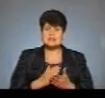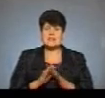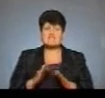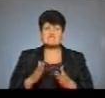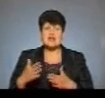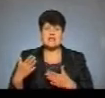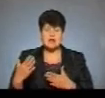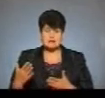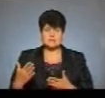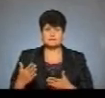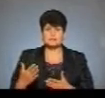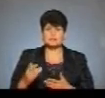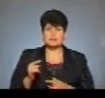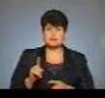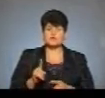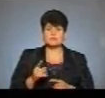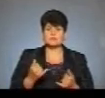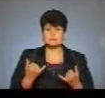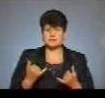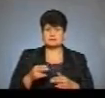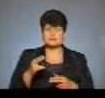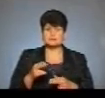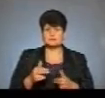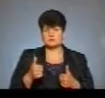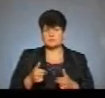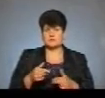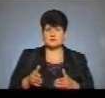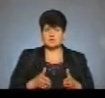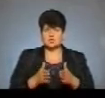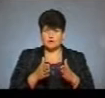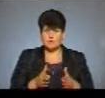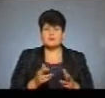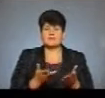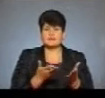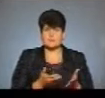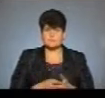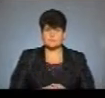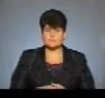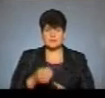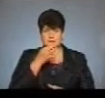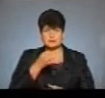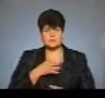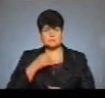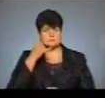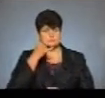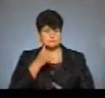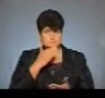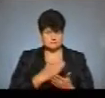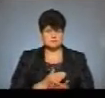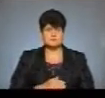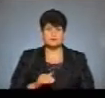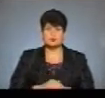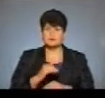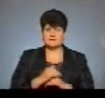для них, щоб вже нарешті вдало піти тим шляхом, який їхній. Мені підказує, до нас телефонує телеглядач. Доброго